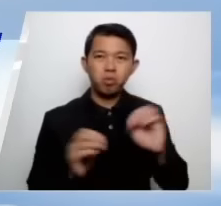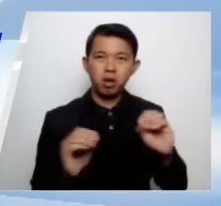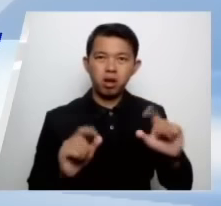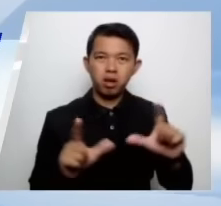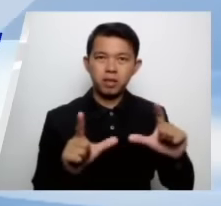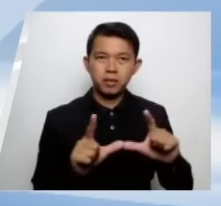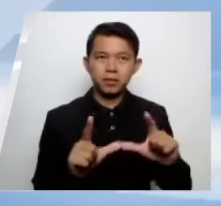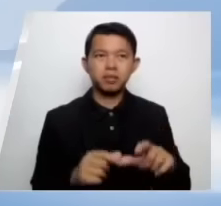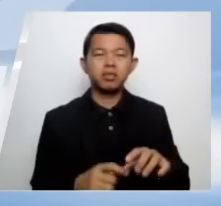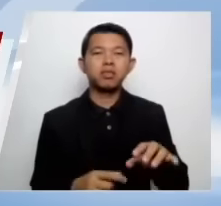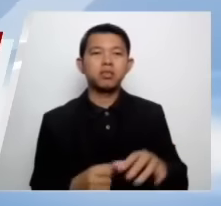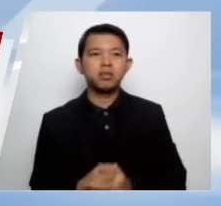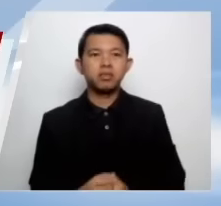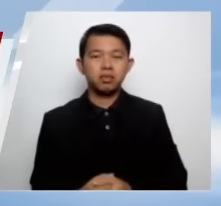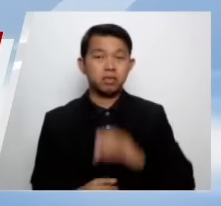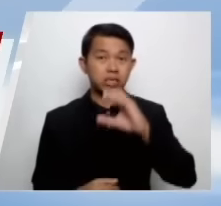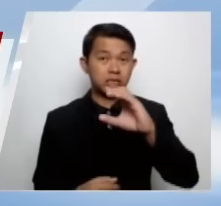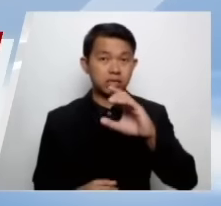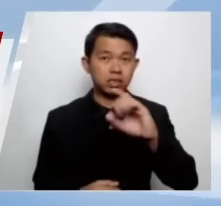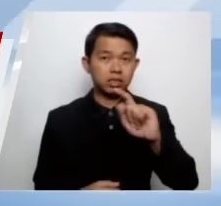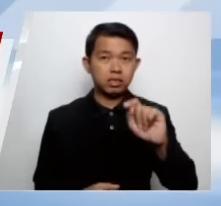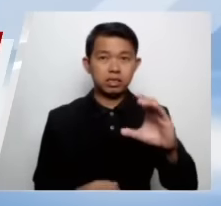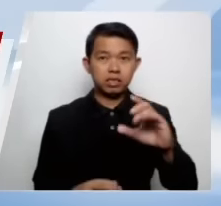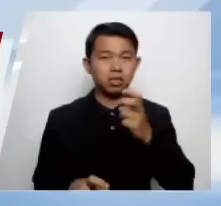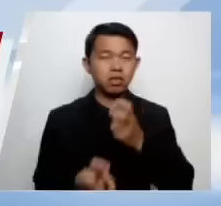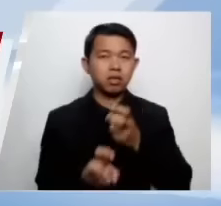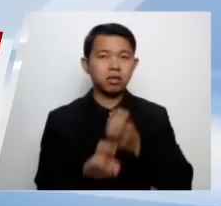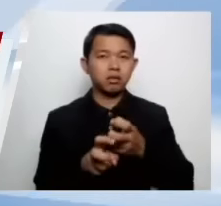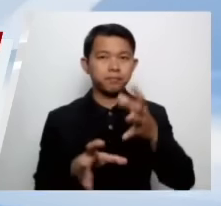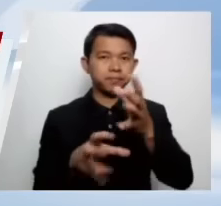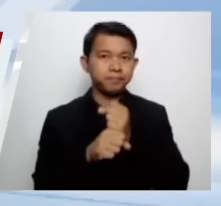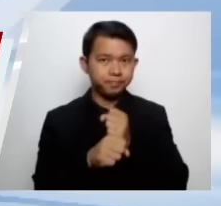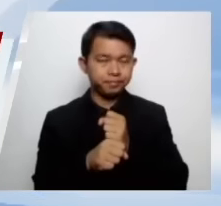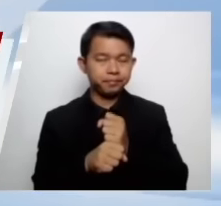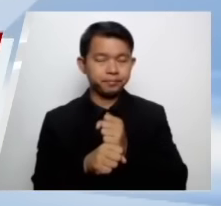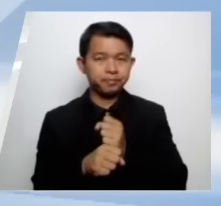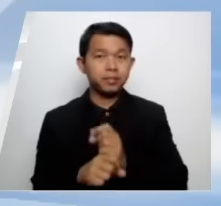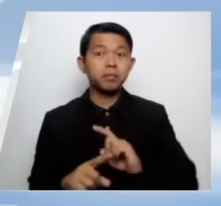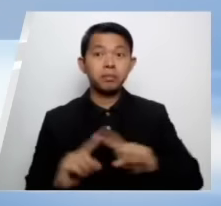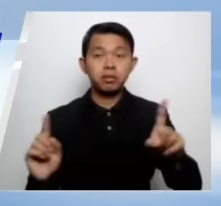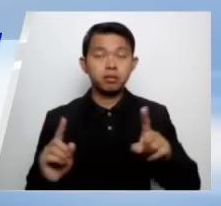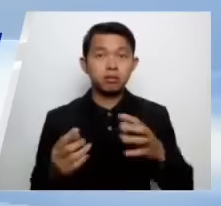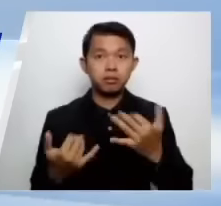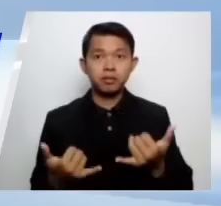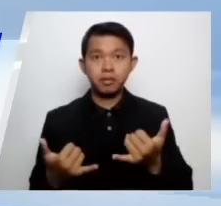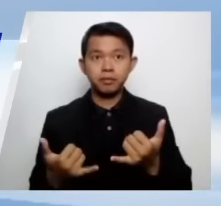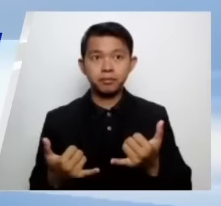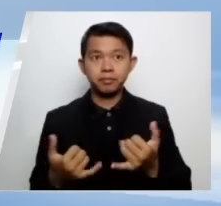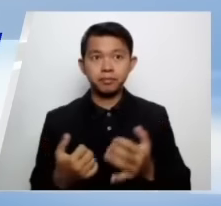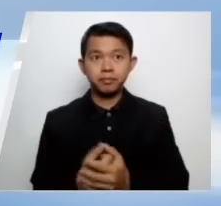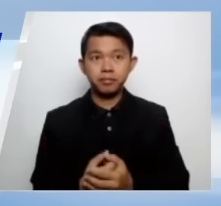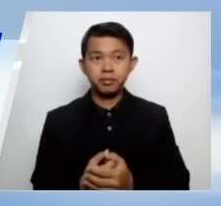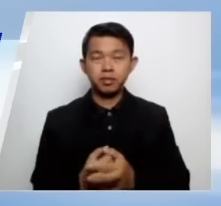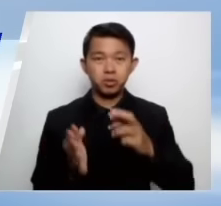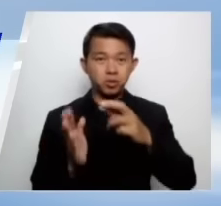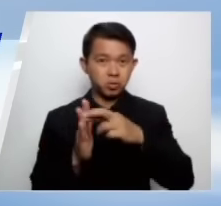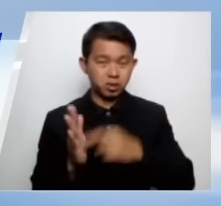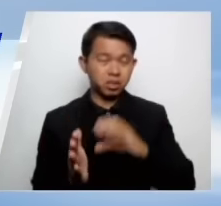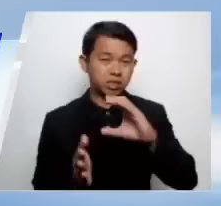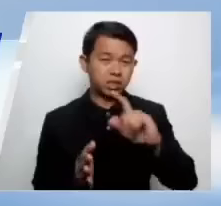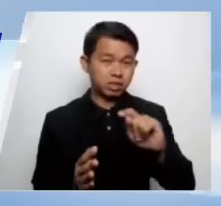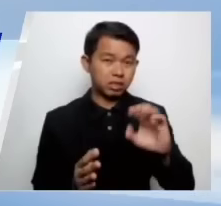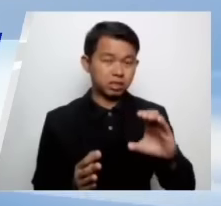makakuha ng CTC if you're a PUV operator. It's very difficult. And yet now, you disregard the rules for CTC and you only need to be